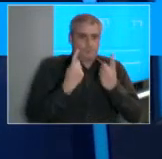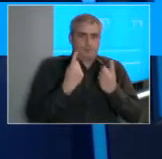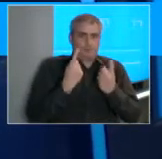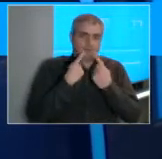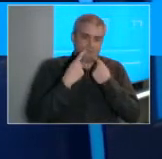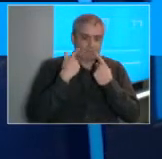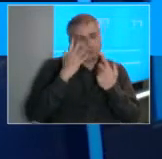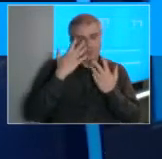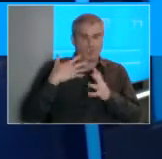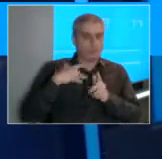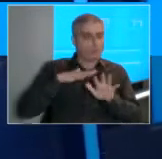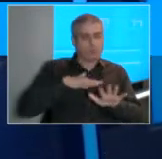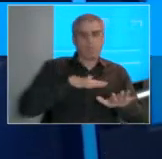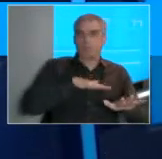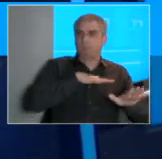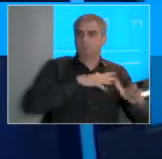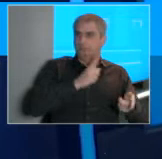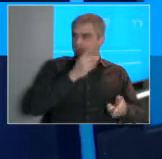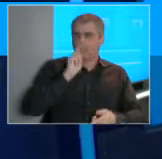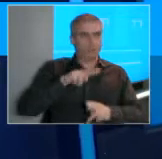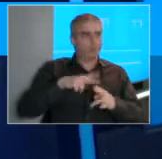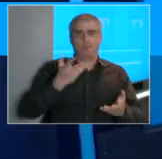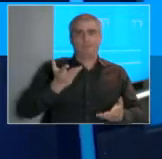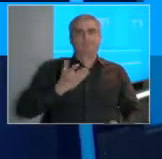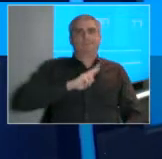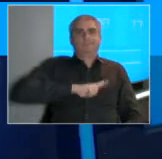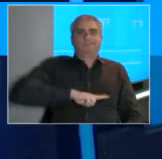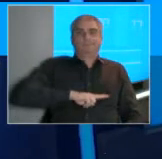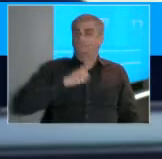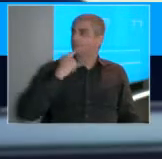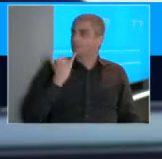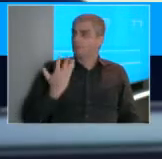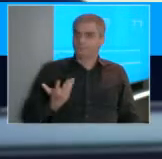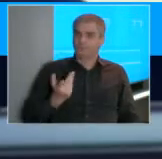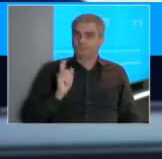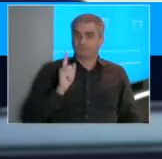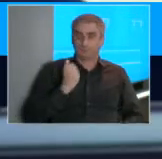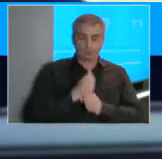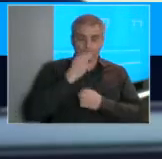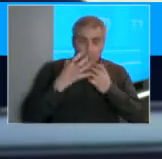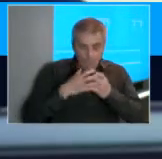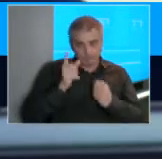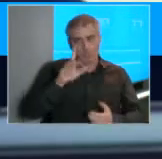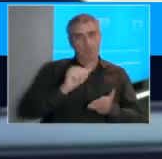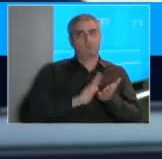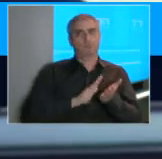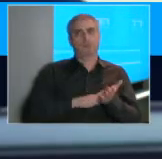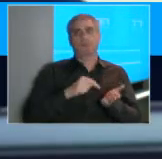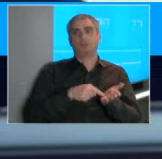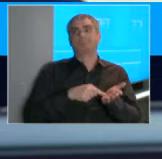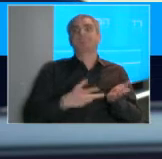איזה שיח יותר פופוליסטי, ואחרי זה אתה צריך לשאת בתוצאות. נכון. מי שהולך למשל עם צריך לקחת